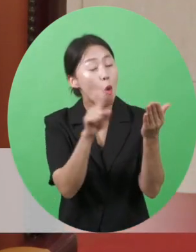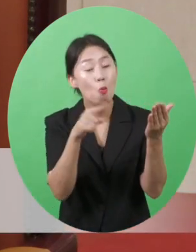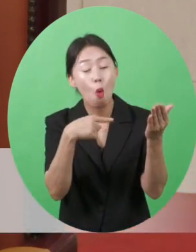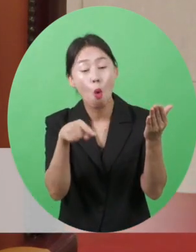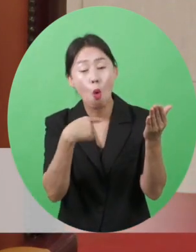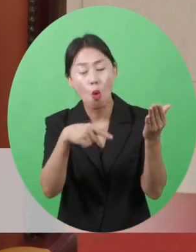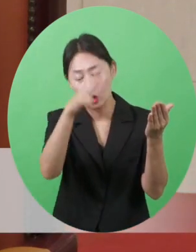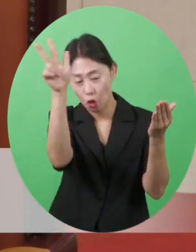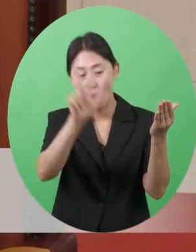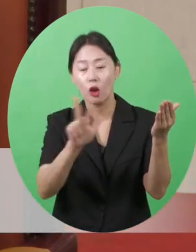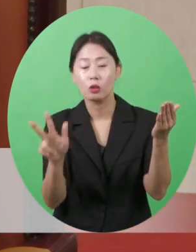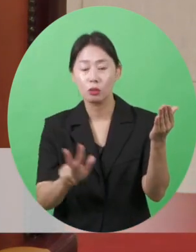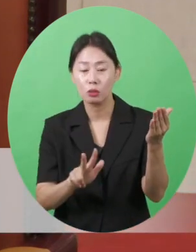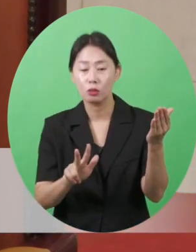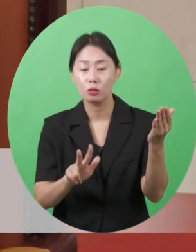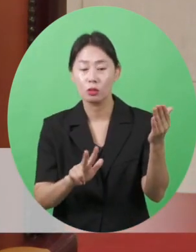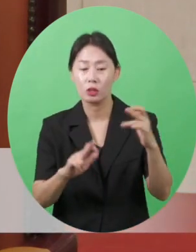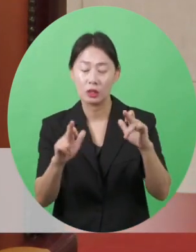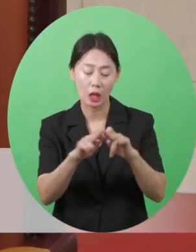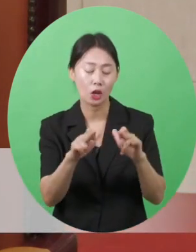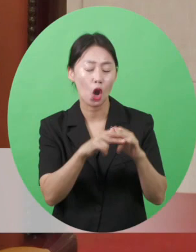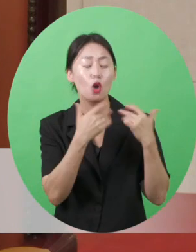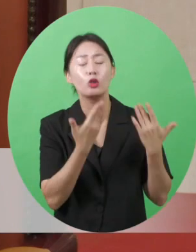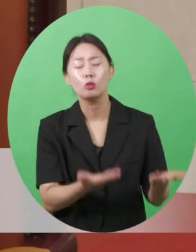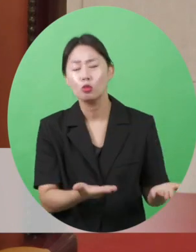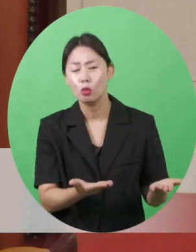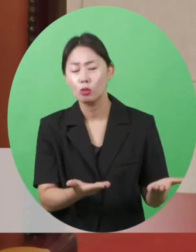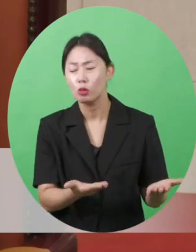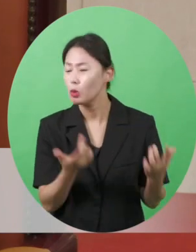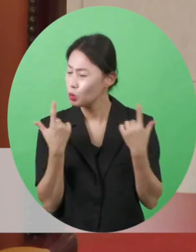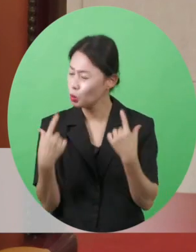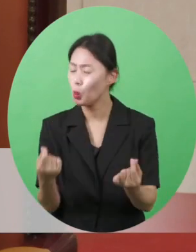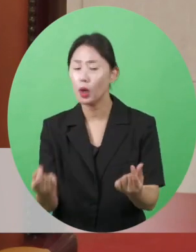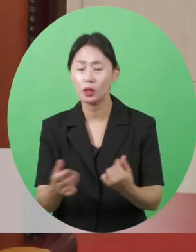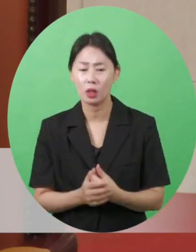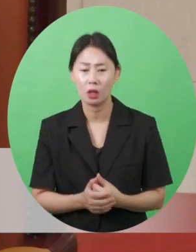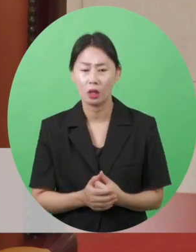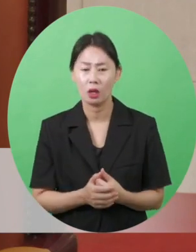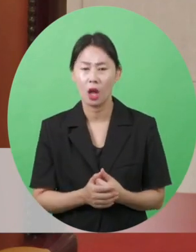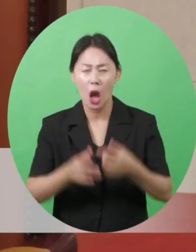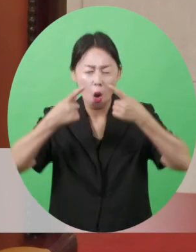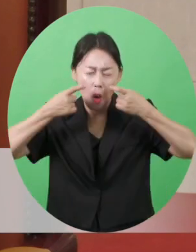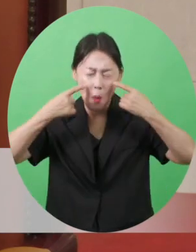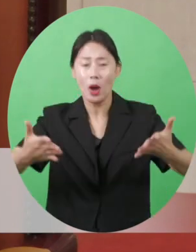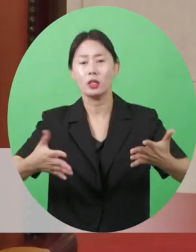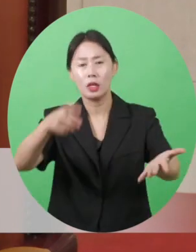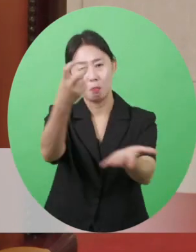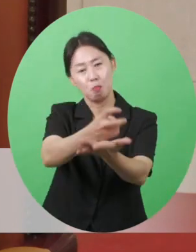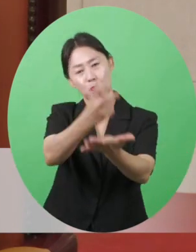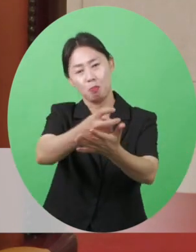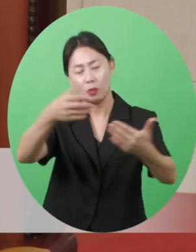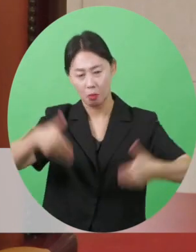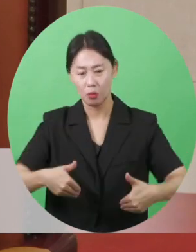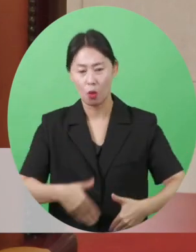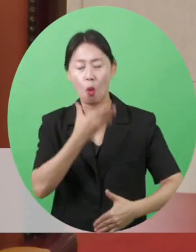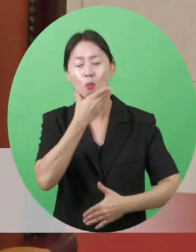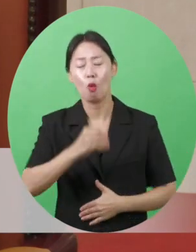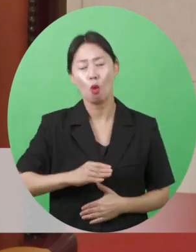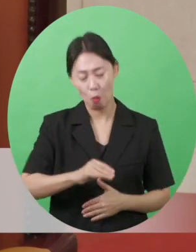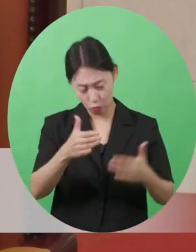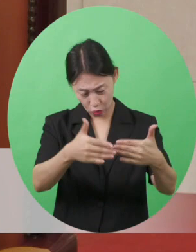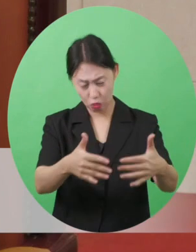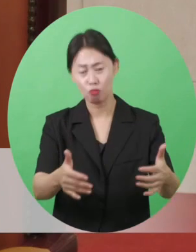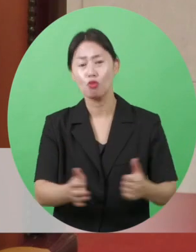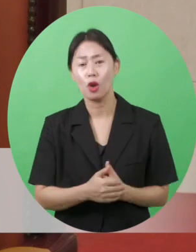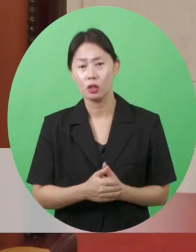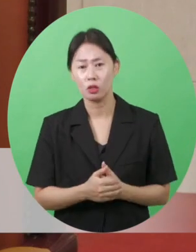있어서는 저희가 이제 전국 장애인 쉼터들의 공통된 의견입니다. 이것은 명확한 지침 개발이 좀 필요하다. 보건복지부에서